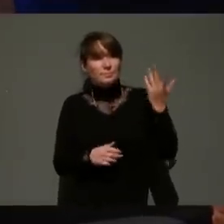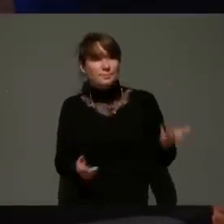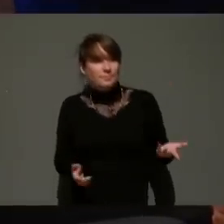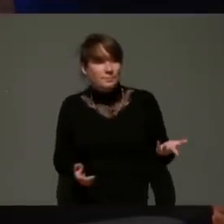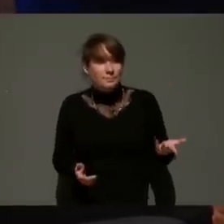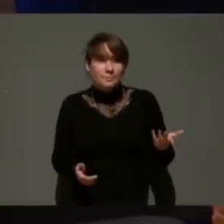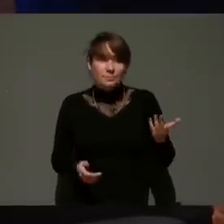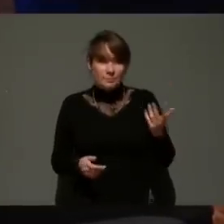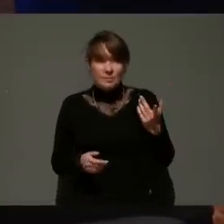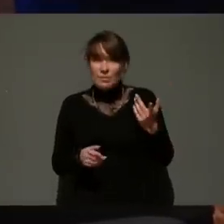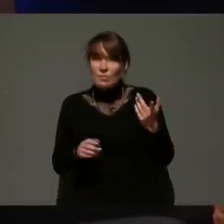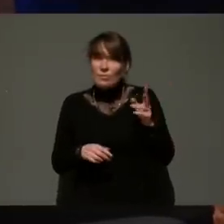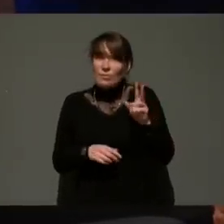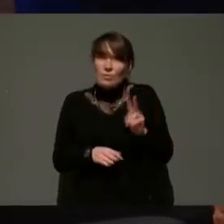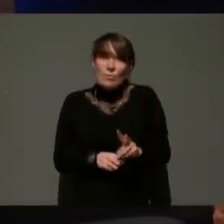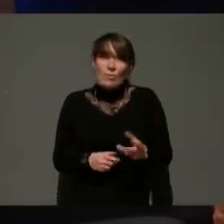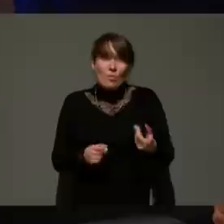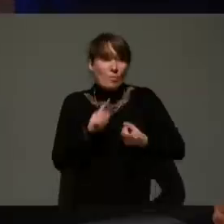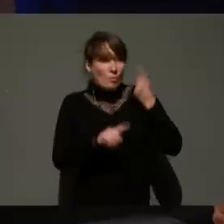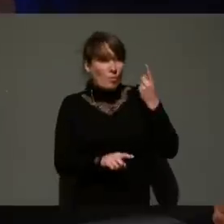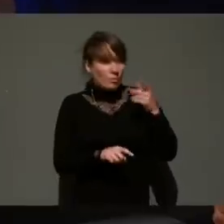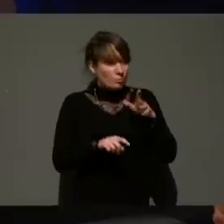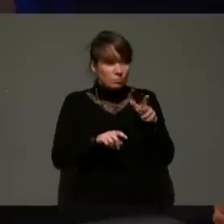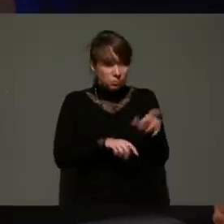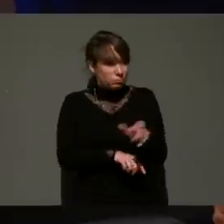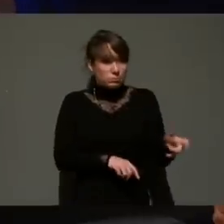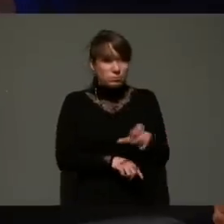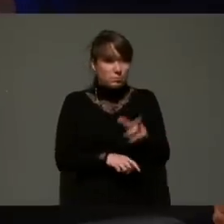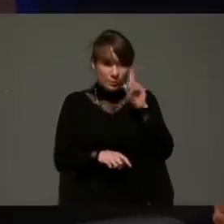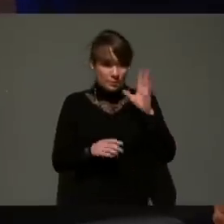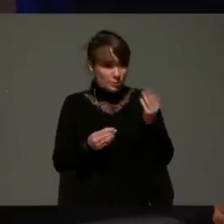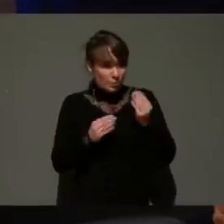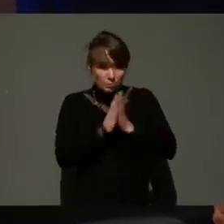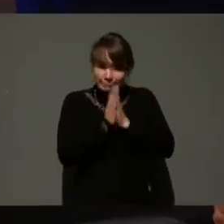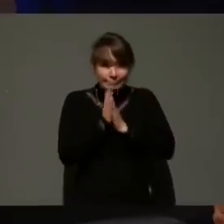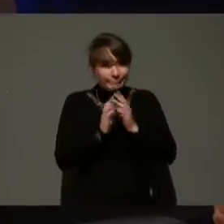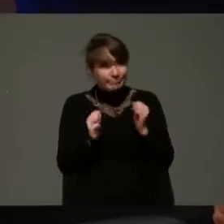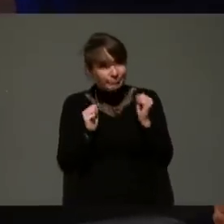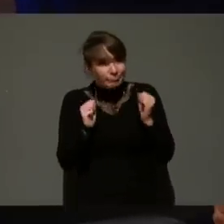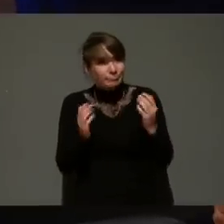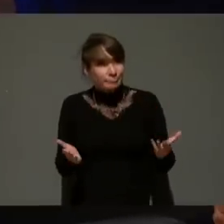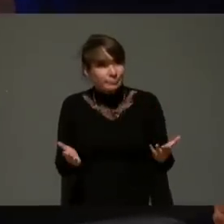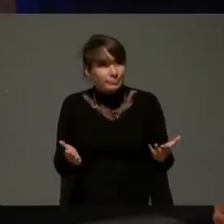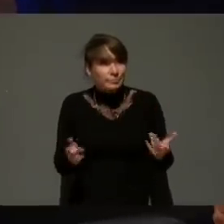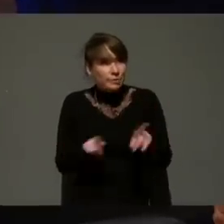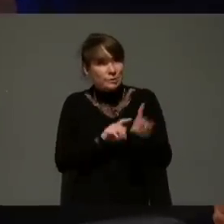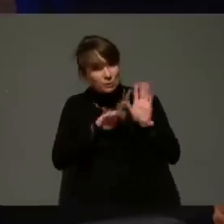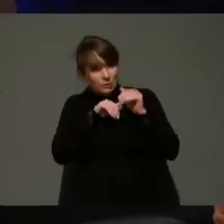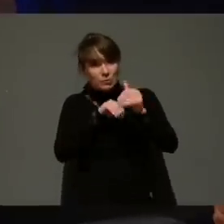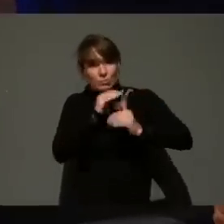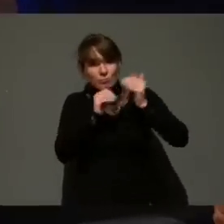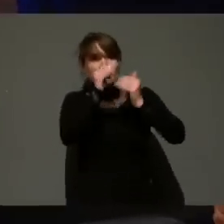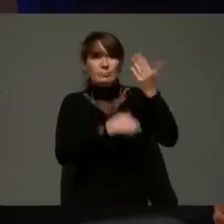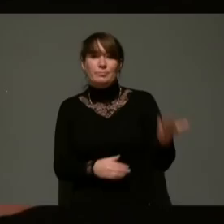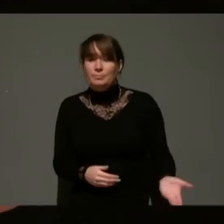ça a été vraiment gagnant, puisque ça m'a permis de me relancer. et puis surtout de continuer à progresser.